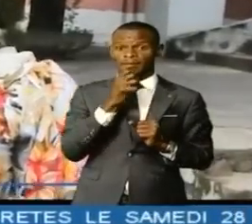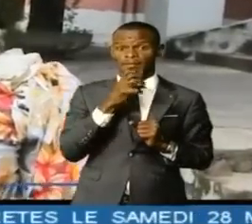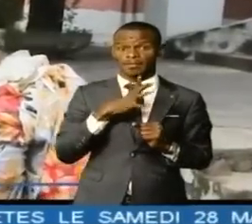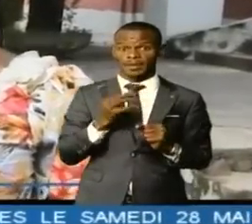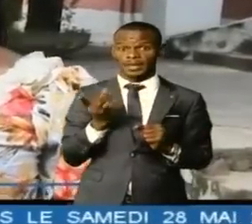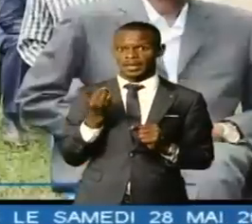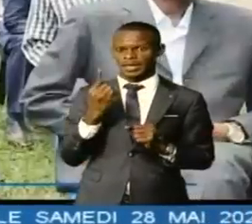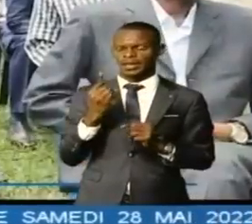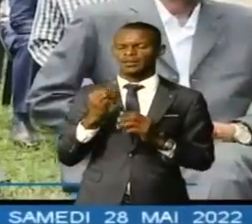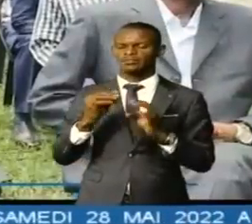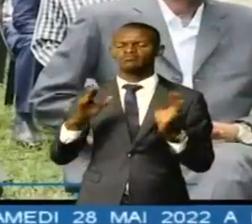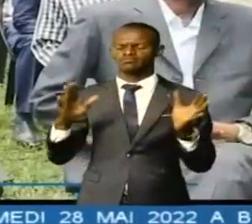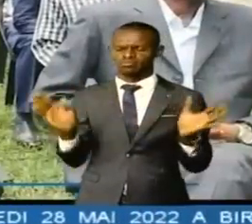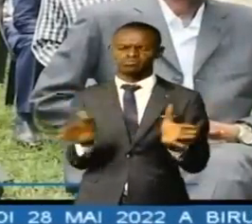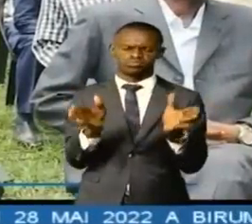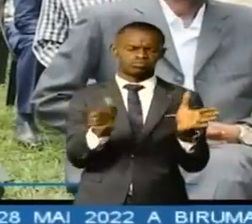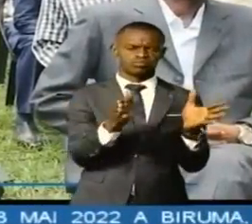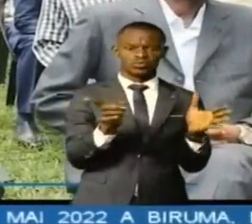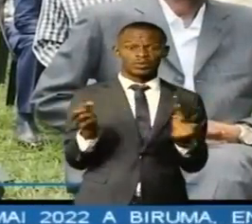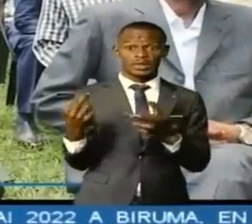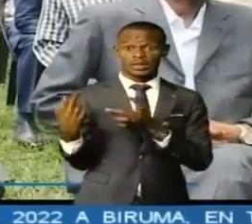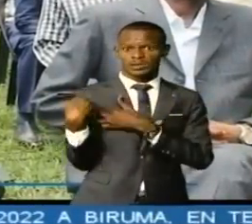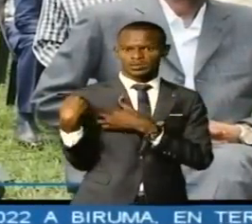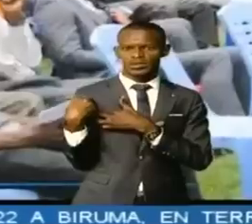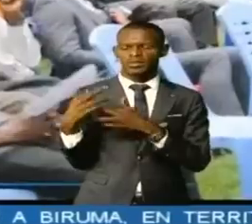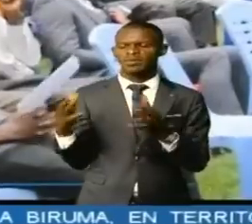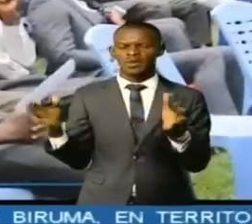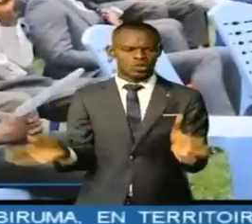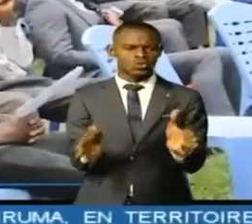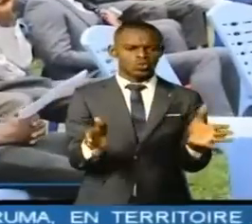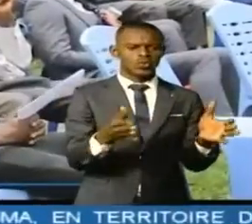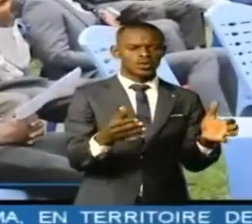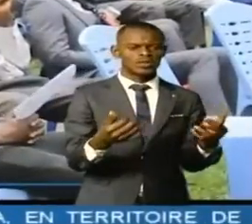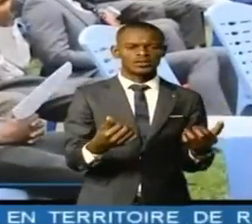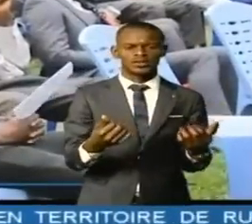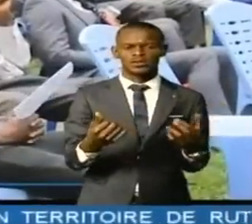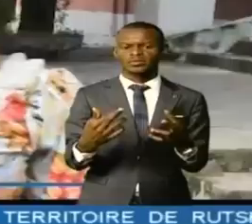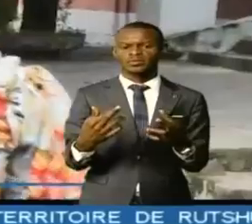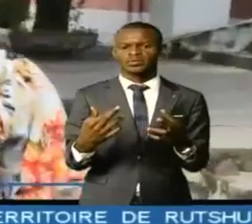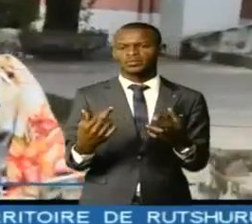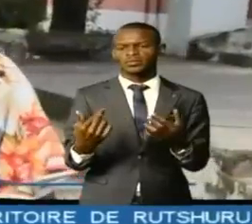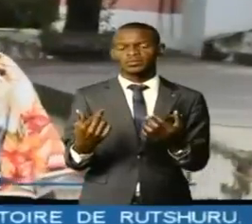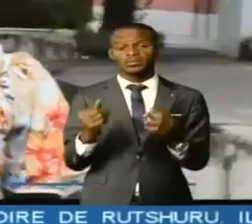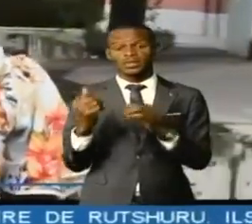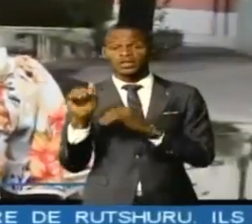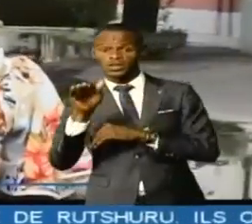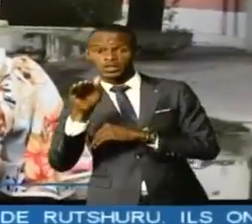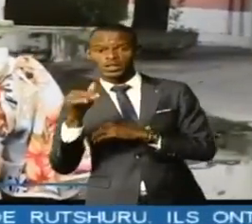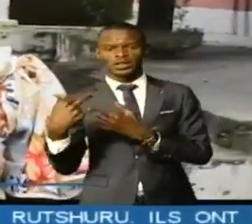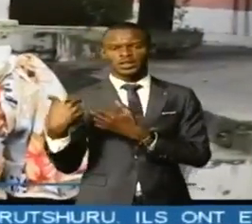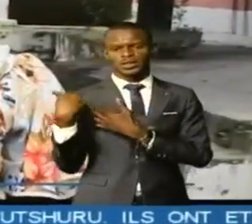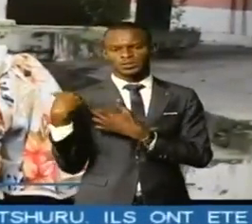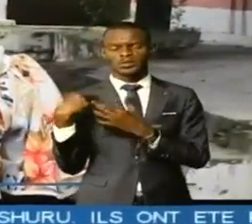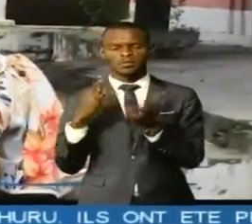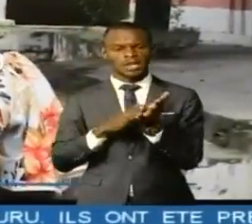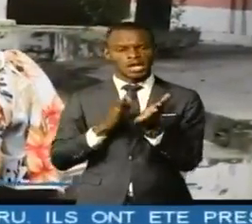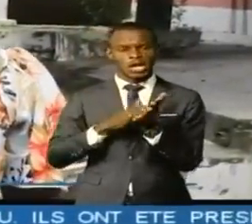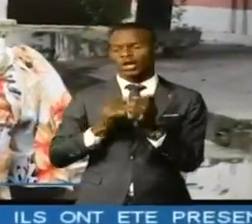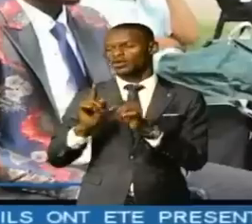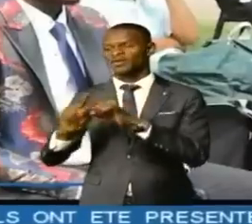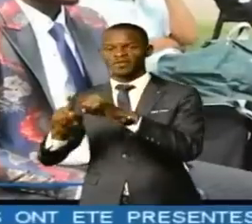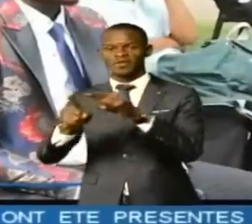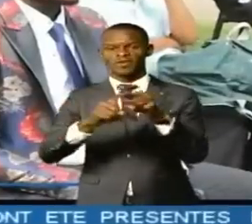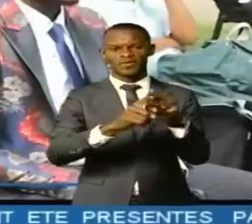provinciale, invité les chefs d'établissement scolaire à assumer leurs responsabilités afin de perpétuer le